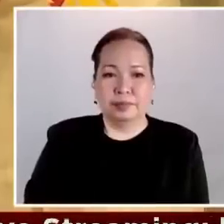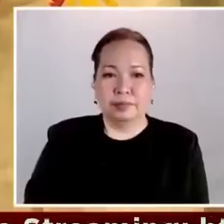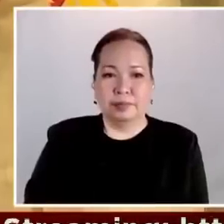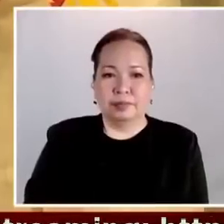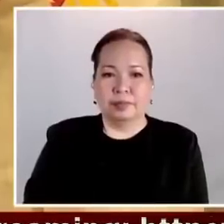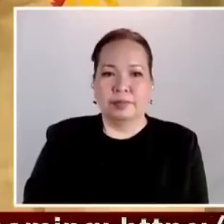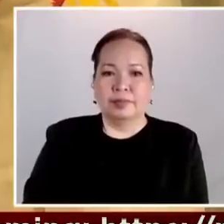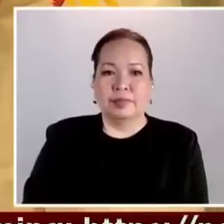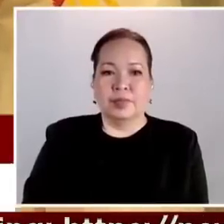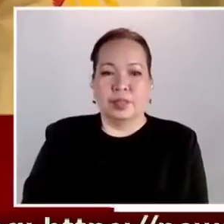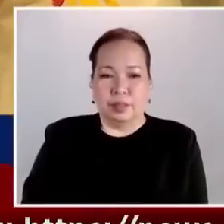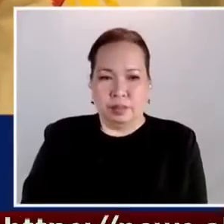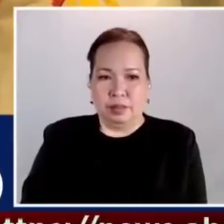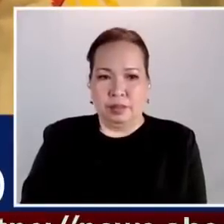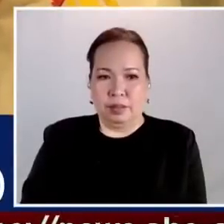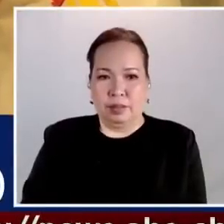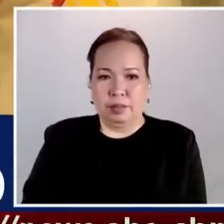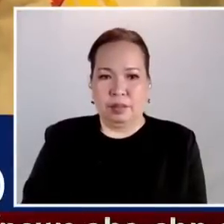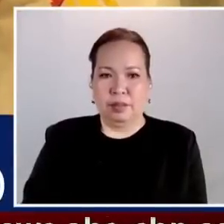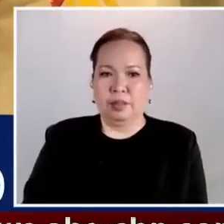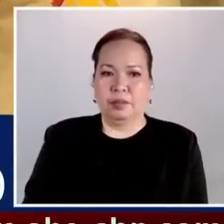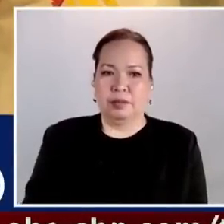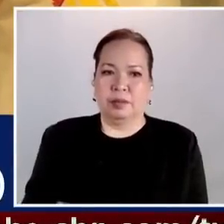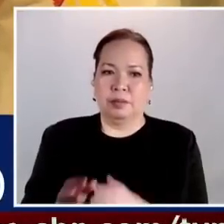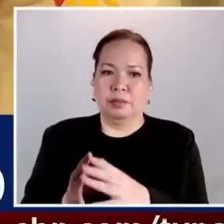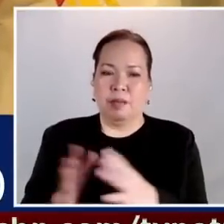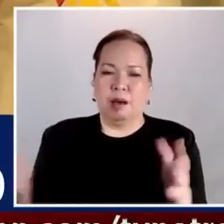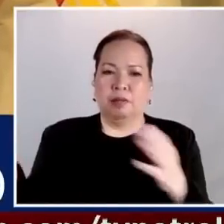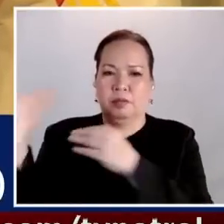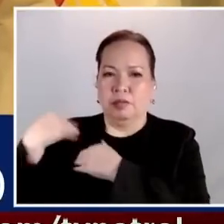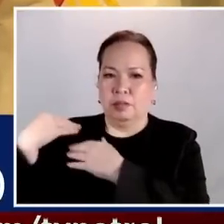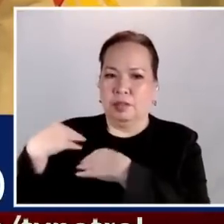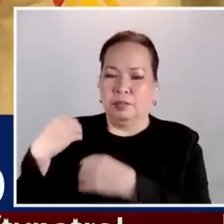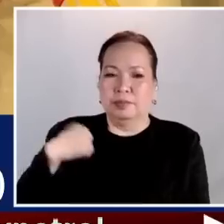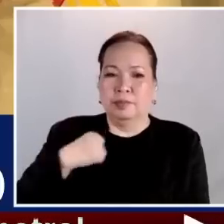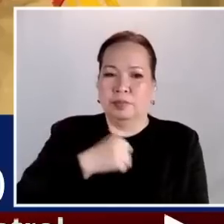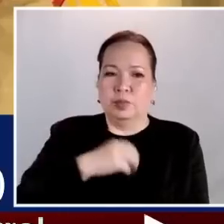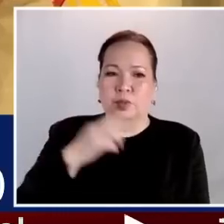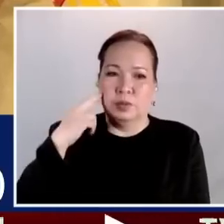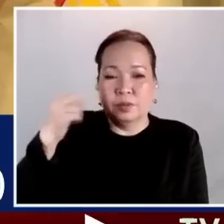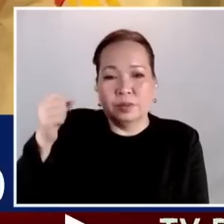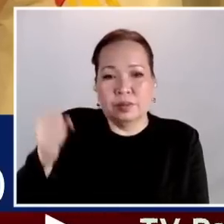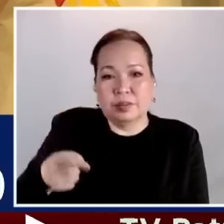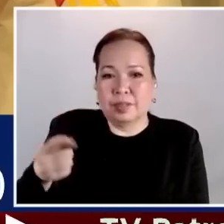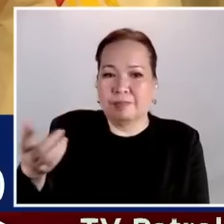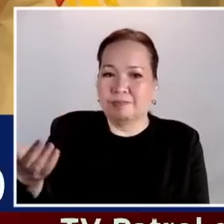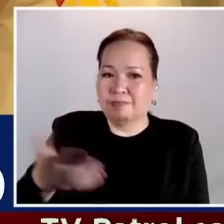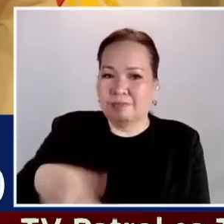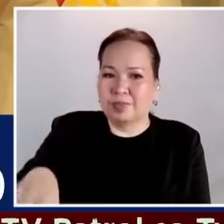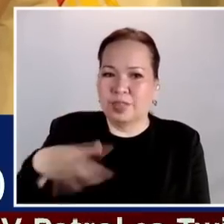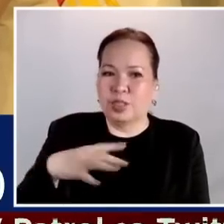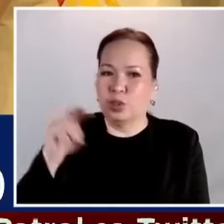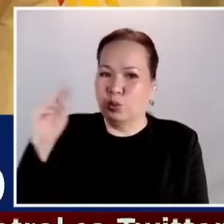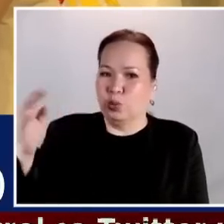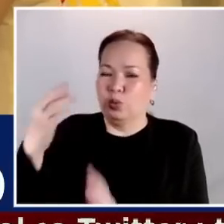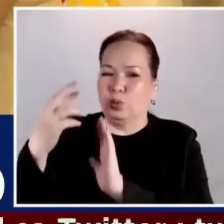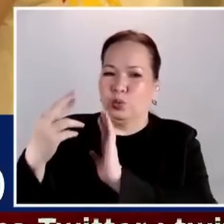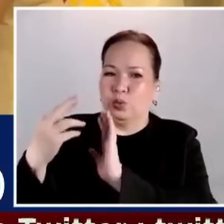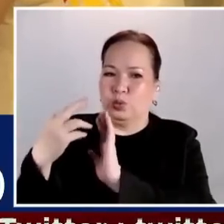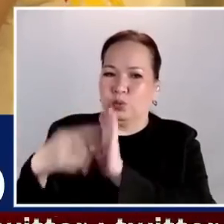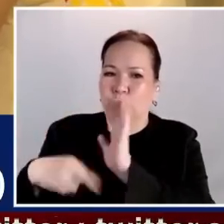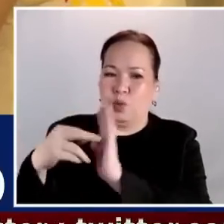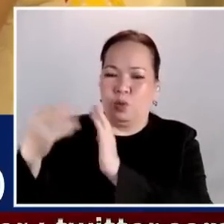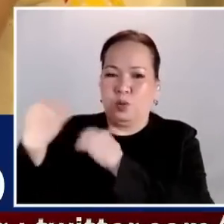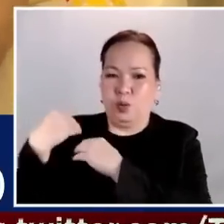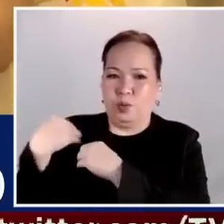without mental reservation. Mabigat ang responsibilidad ngayon ni Senator Risa Ontivero sa pagpasa ng kanyang bagong mandato sa Senado. Binigyan